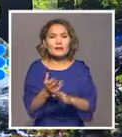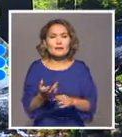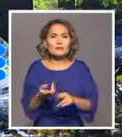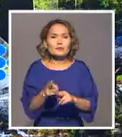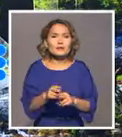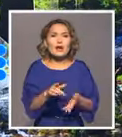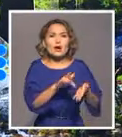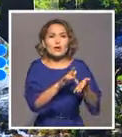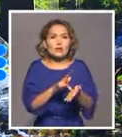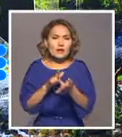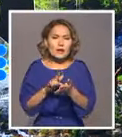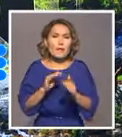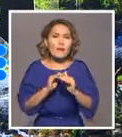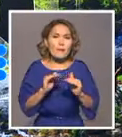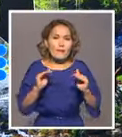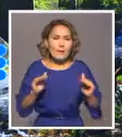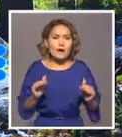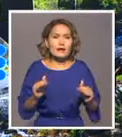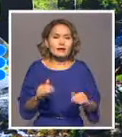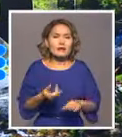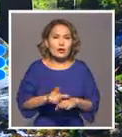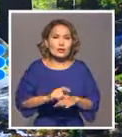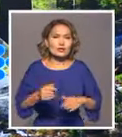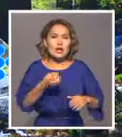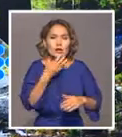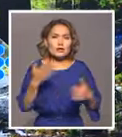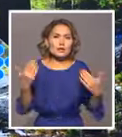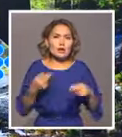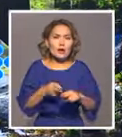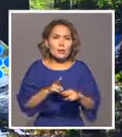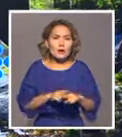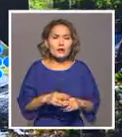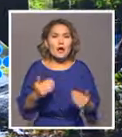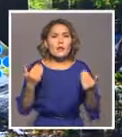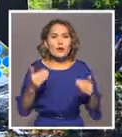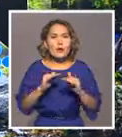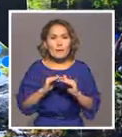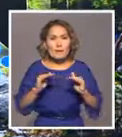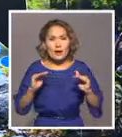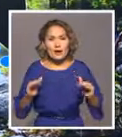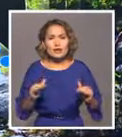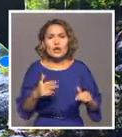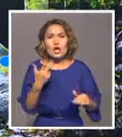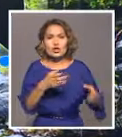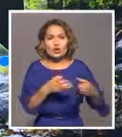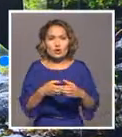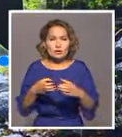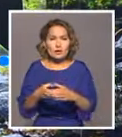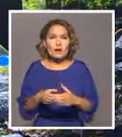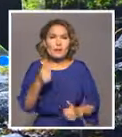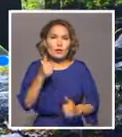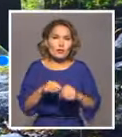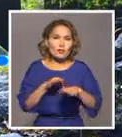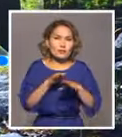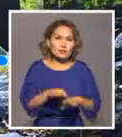маусымы басталысымен компанияның жас өкілдері екі мәрте келіп кеткен, ал бүгін үшінші топтың балақайлары әр өңірден жиылып, ауқымды